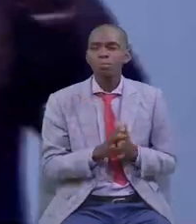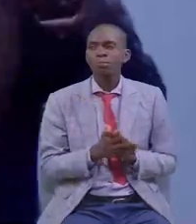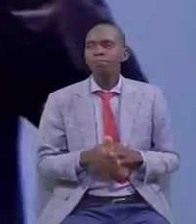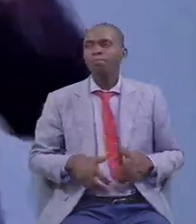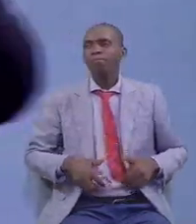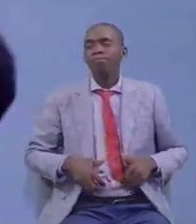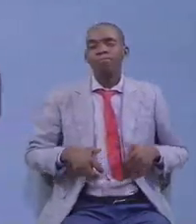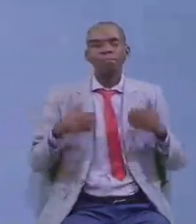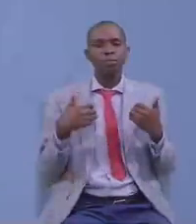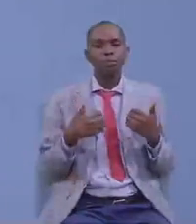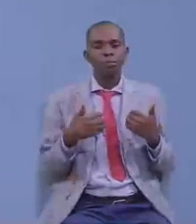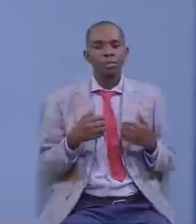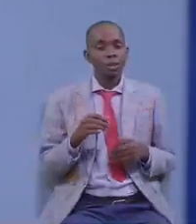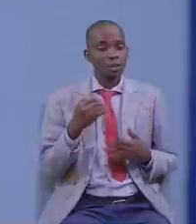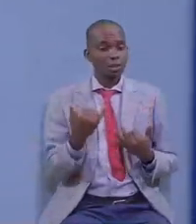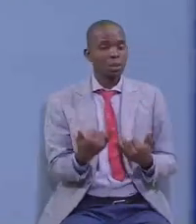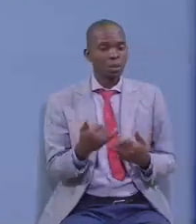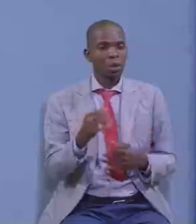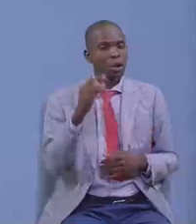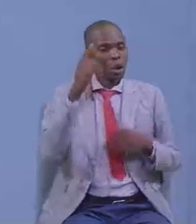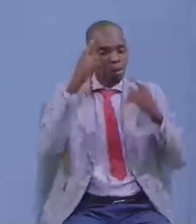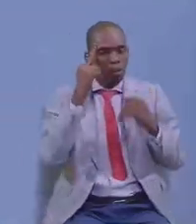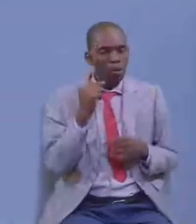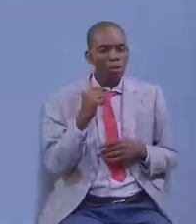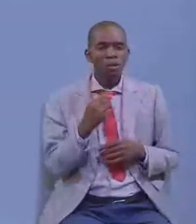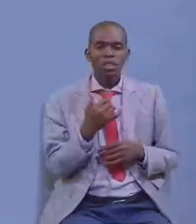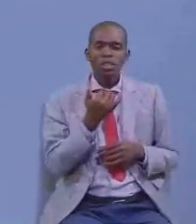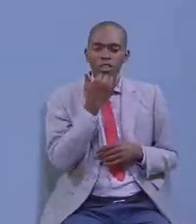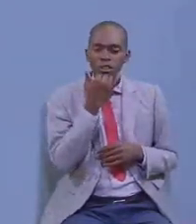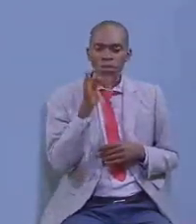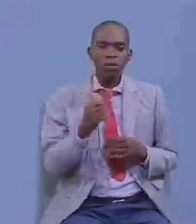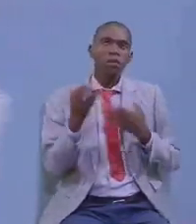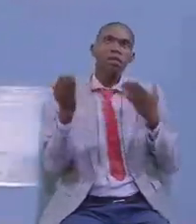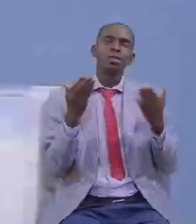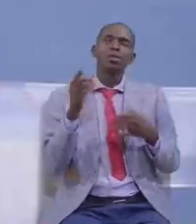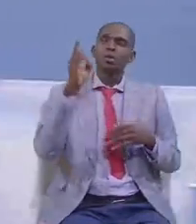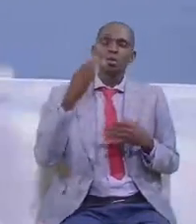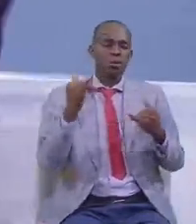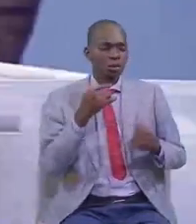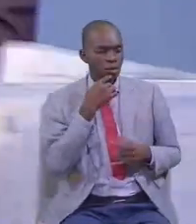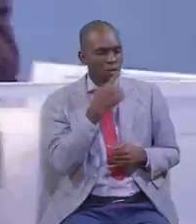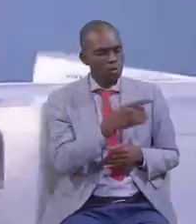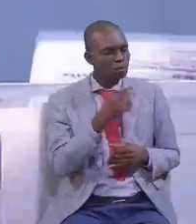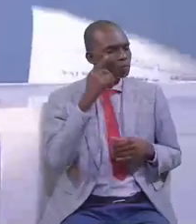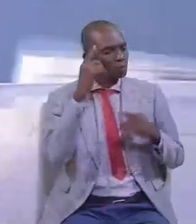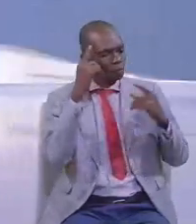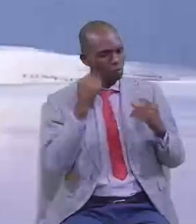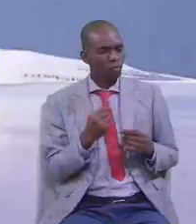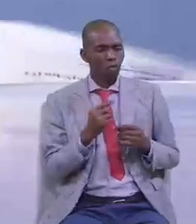Servi de façon négative. Dieu a dit Moïse, va parler à ce rocher.